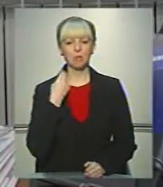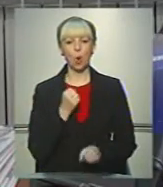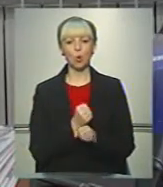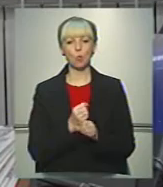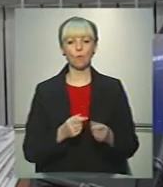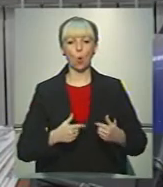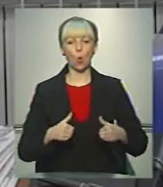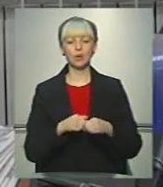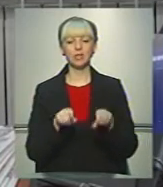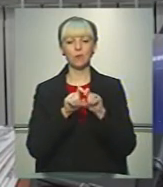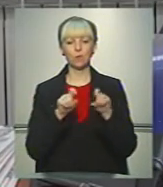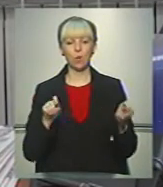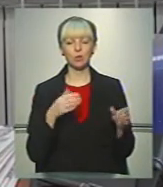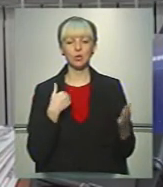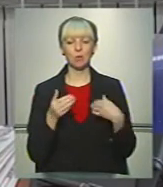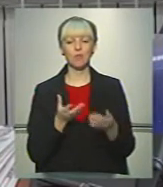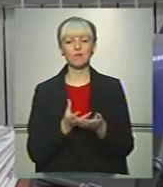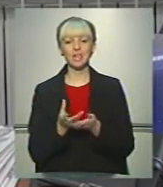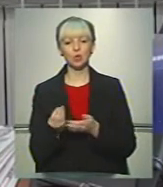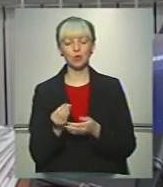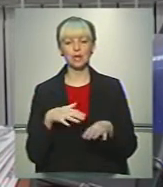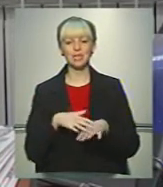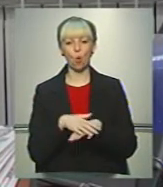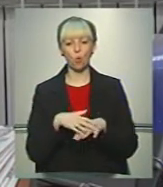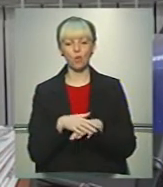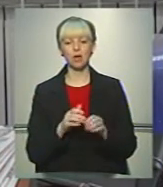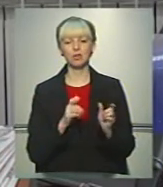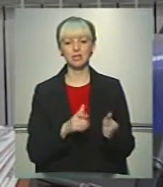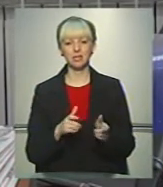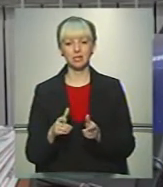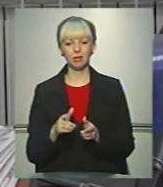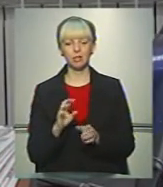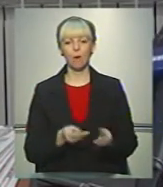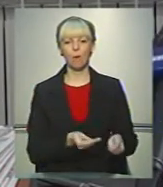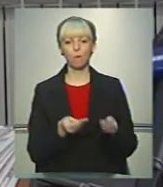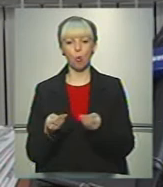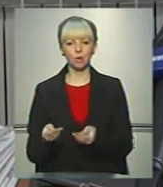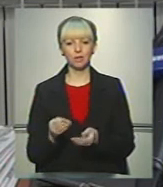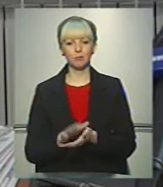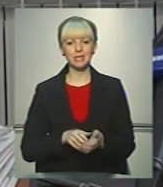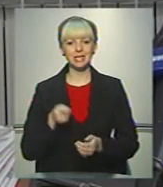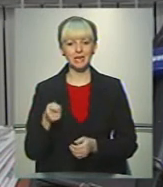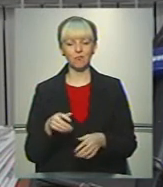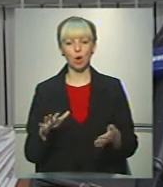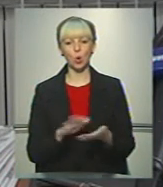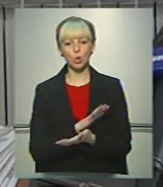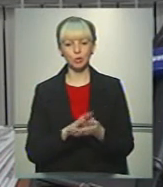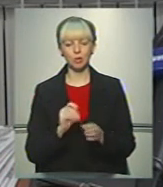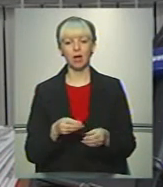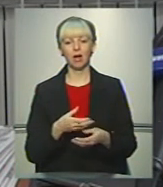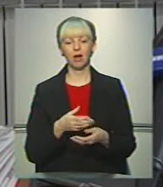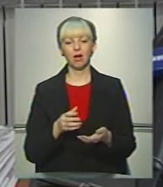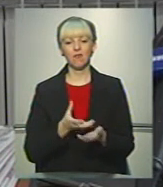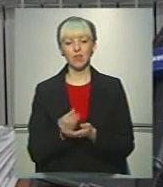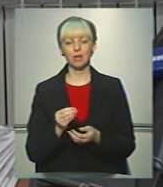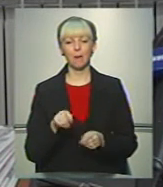робочих органів фонду щодо фінансування страхувальників згідно із поданими заявами розрахунками для виплат